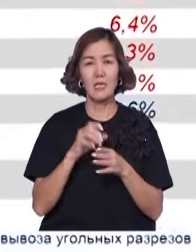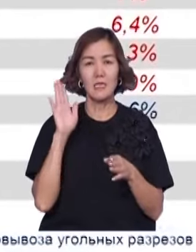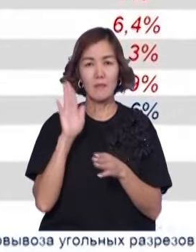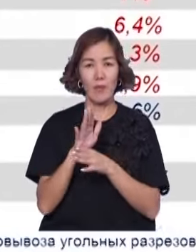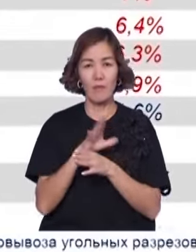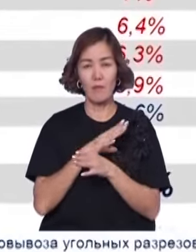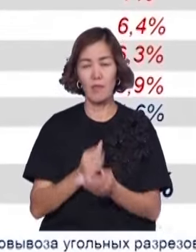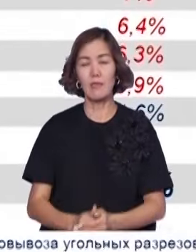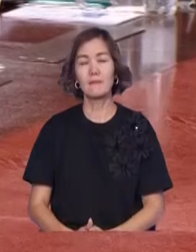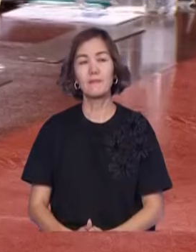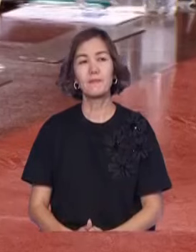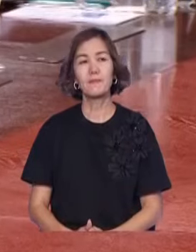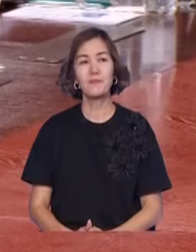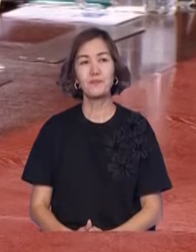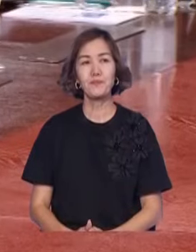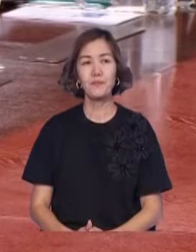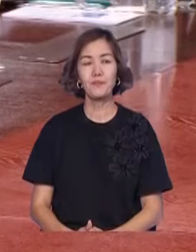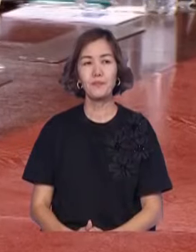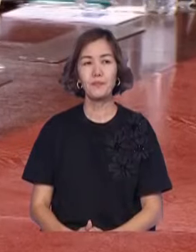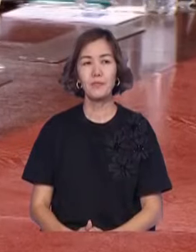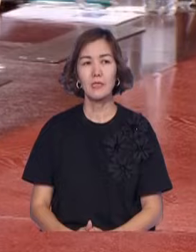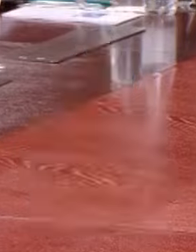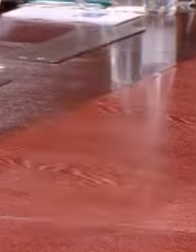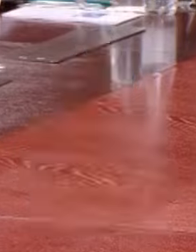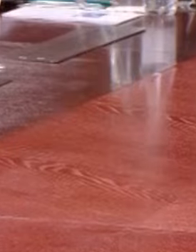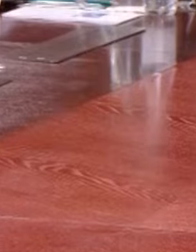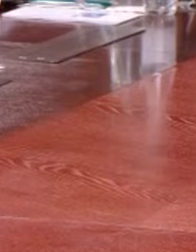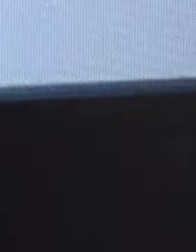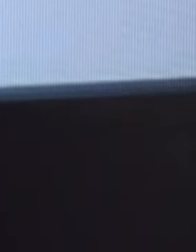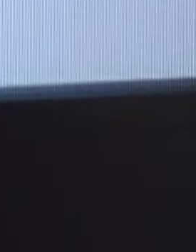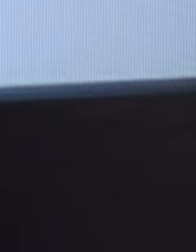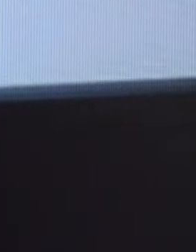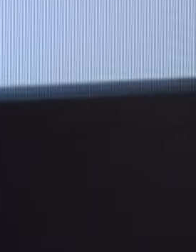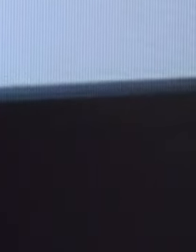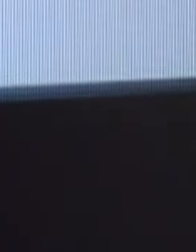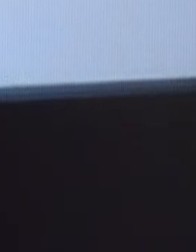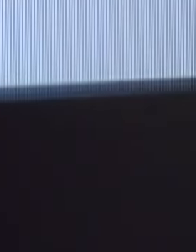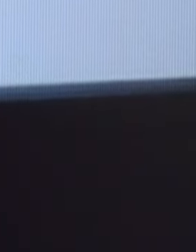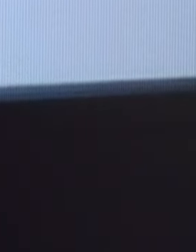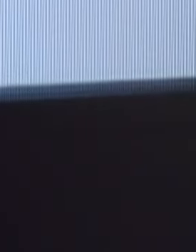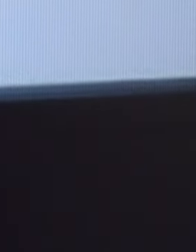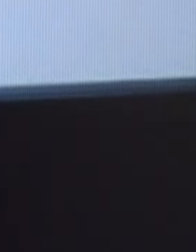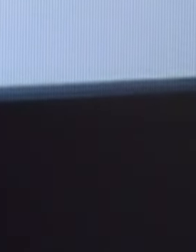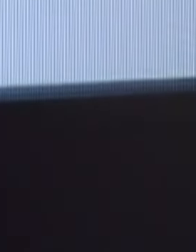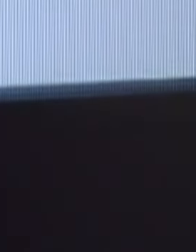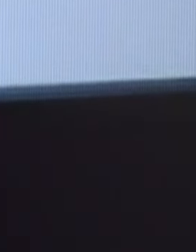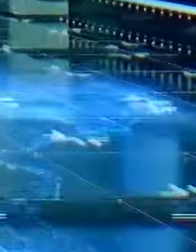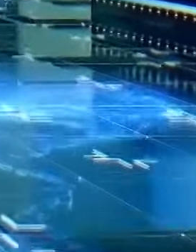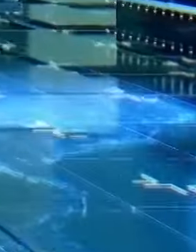деген тапсырмалар жүктеді. Алмат Хамид, Ринат Утеев, Жетісу арнасы, Астана.